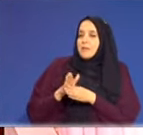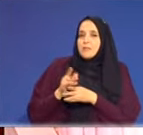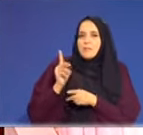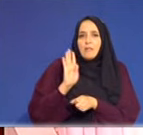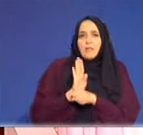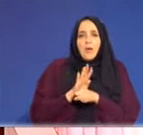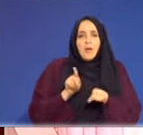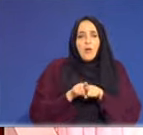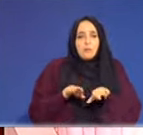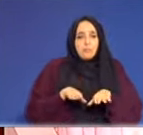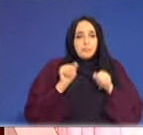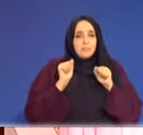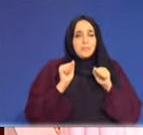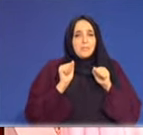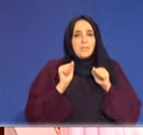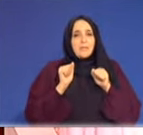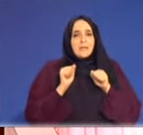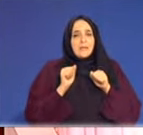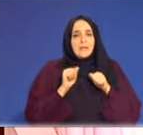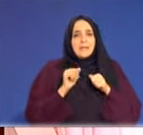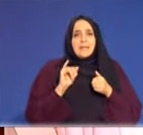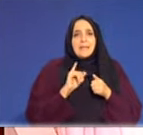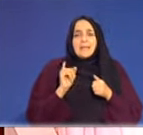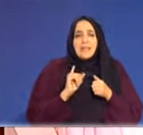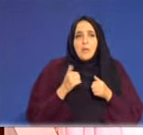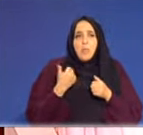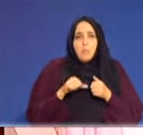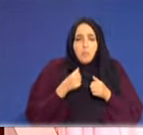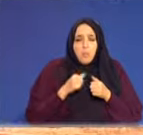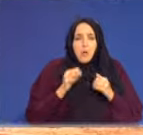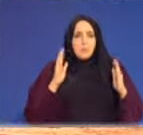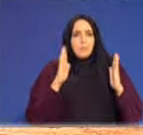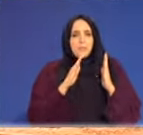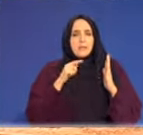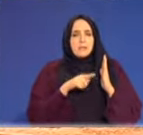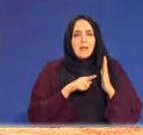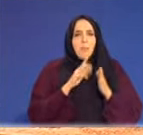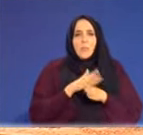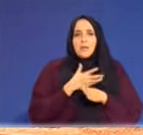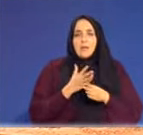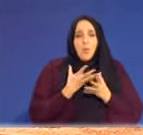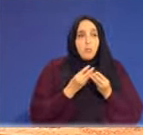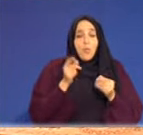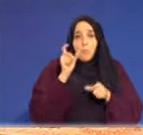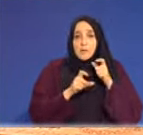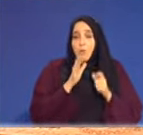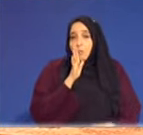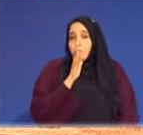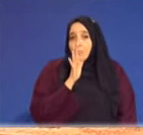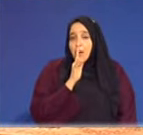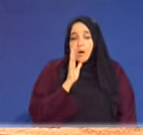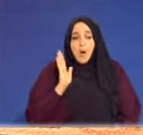بشهادته. من يقاوم هذا التخويف؟ ربما معظم الناس لا